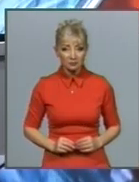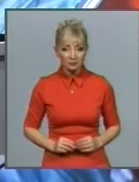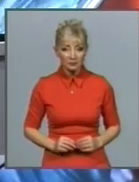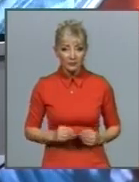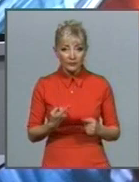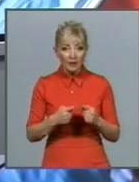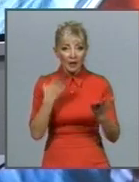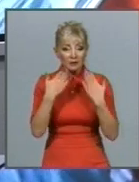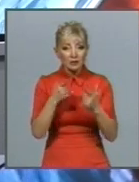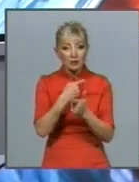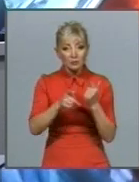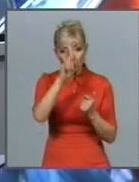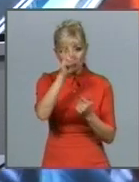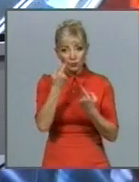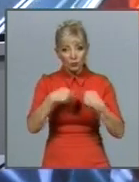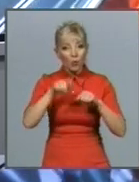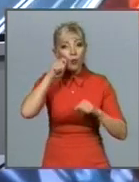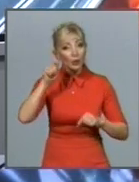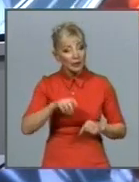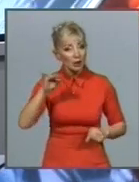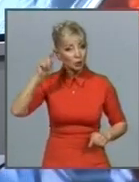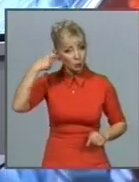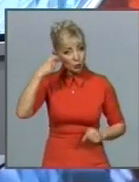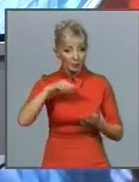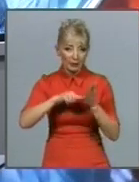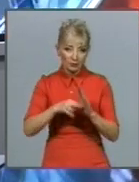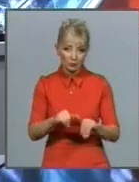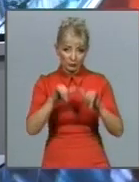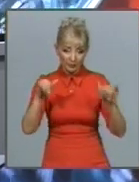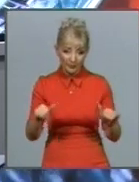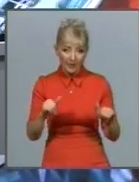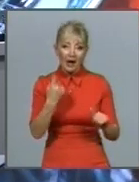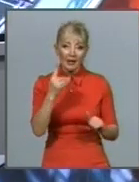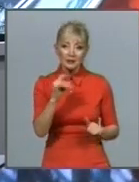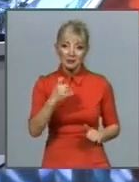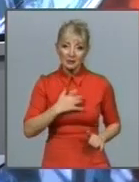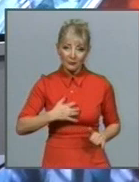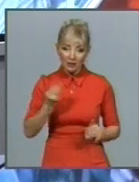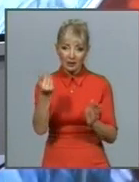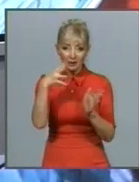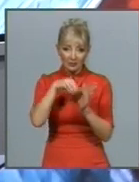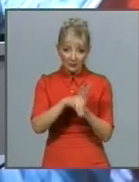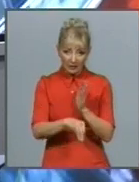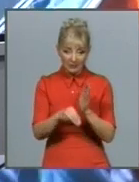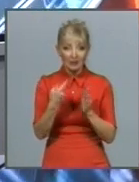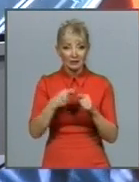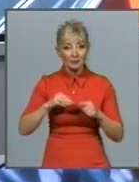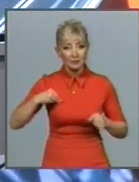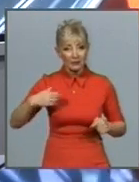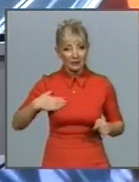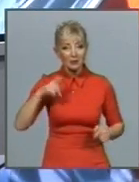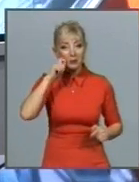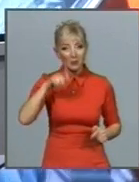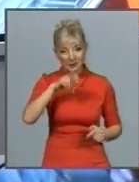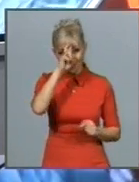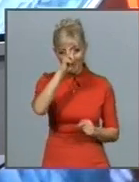Відносини між Україною та Туреччиною планують розширювати. Одним із вагомих кроків стане залучення інвесторів до чергової приватизації українських